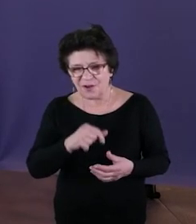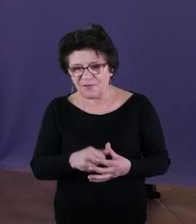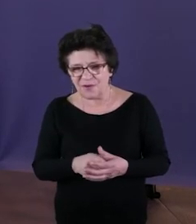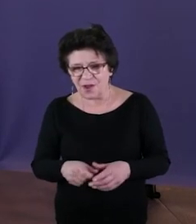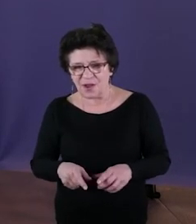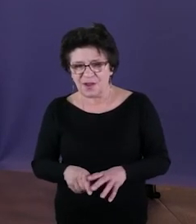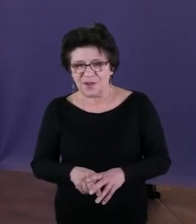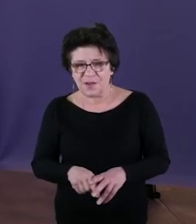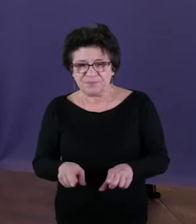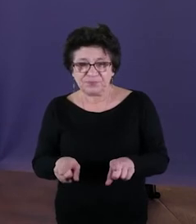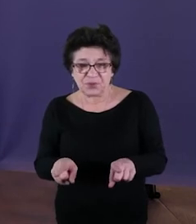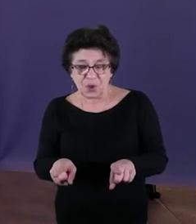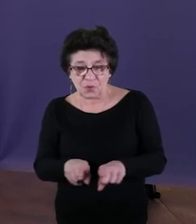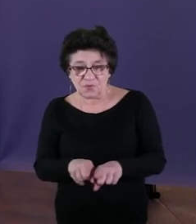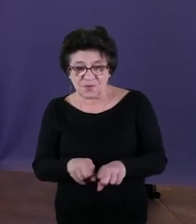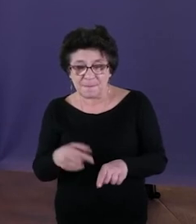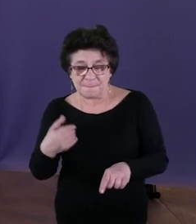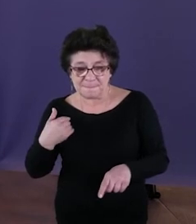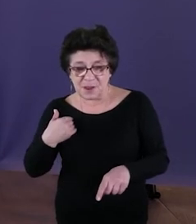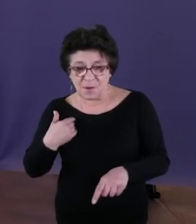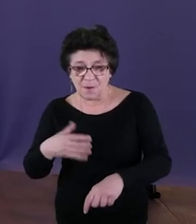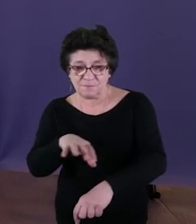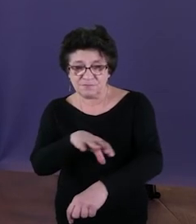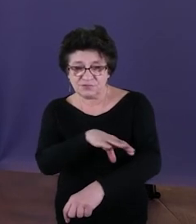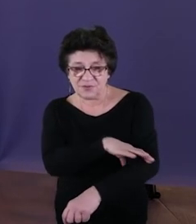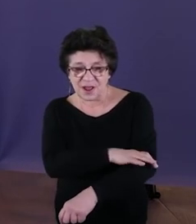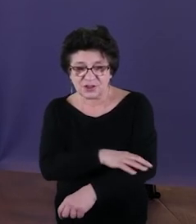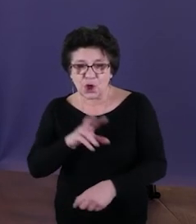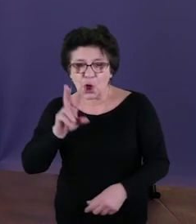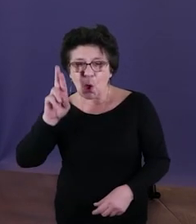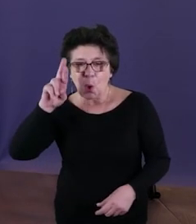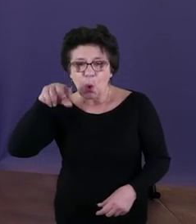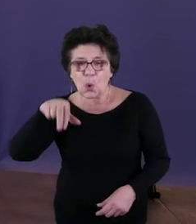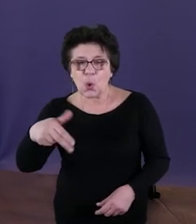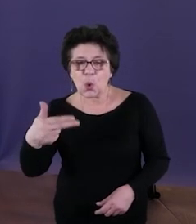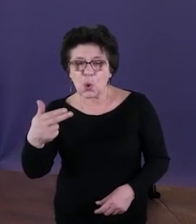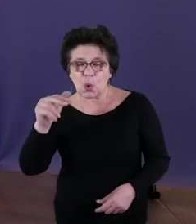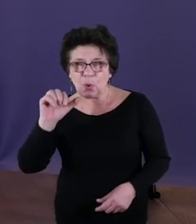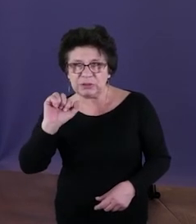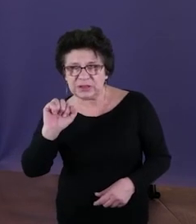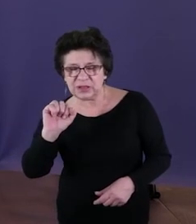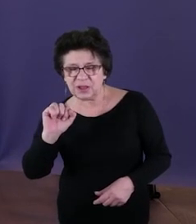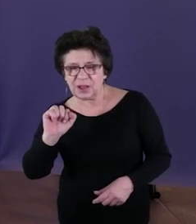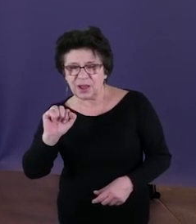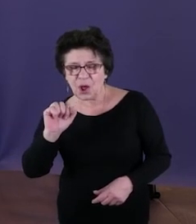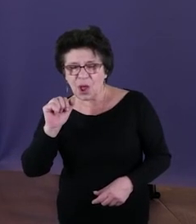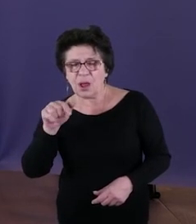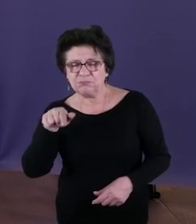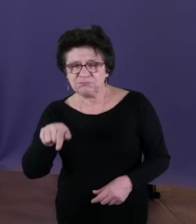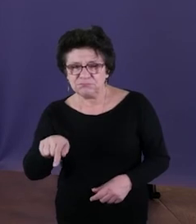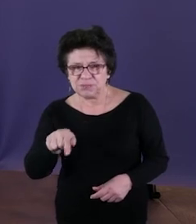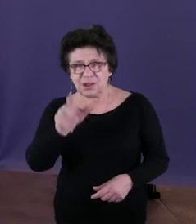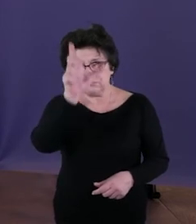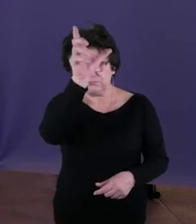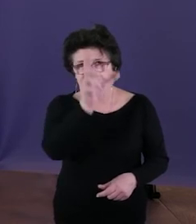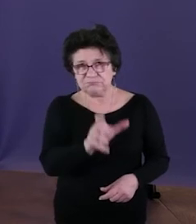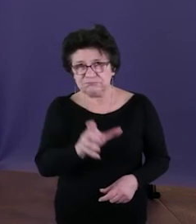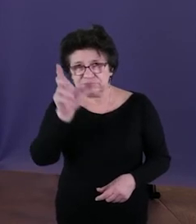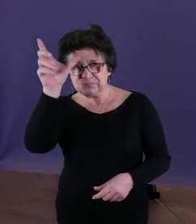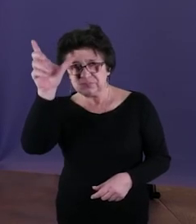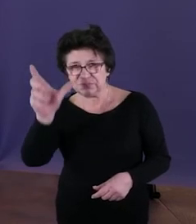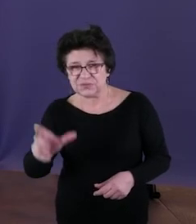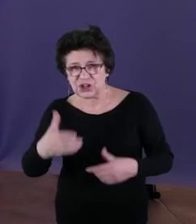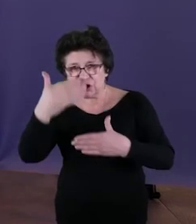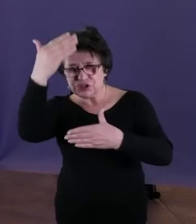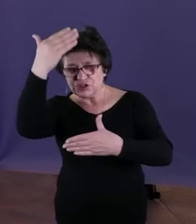ścian runy skandynawskie i te dwie runy oznaczające bodajże szczęście to jest znak SS A